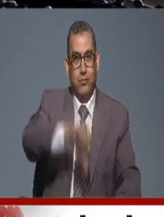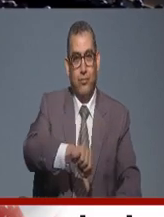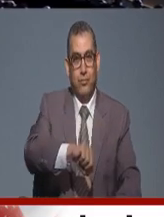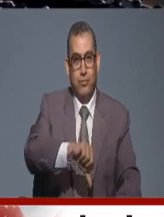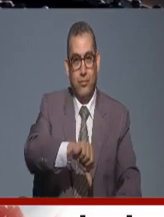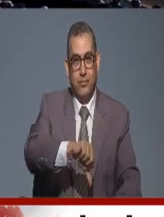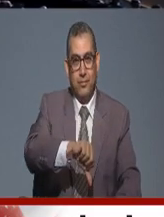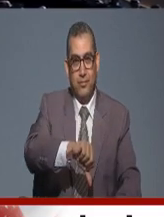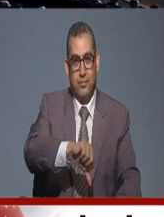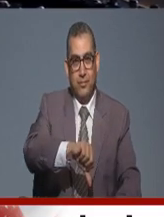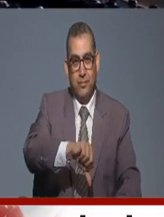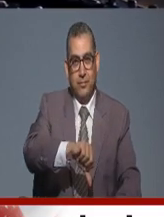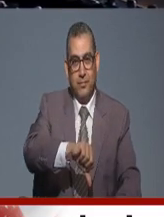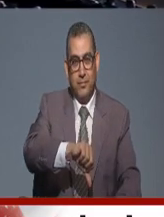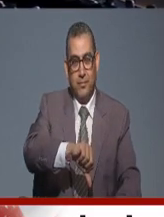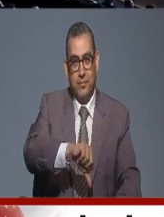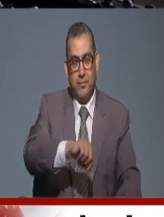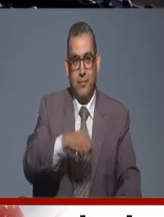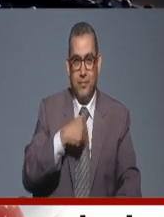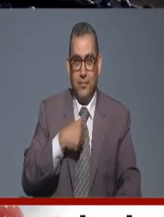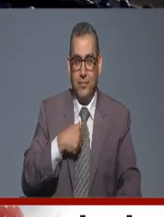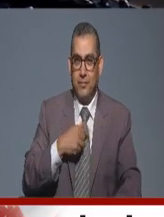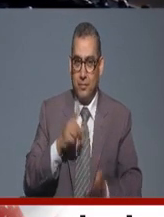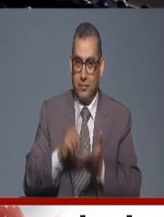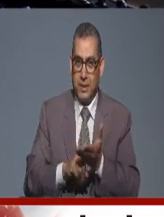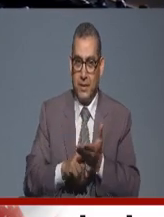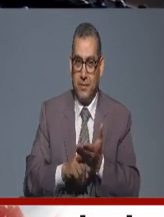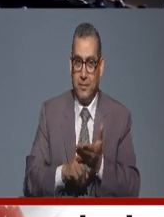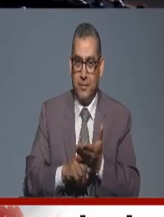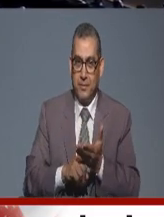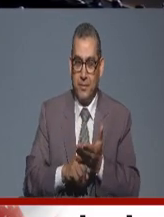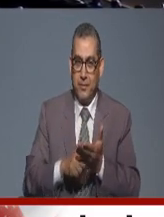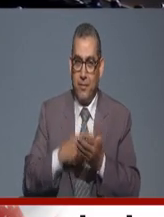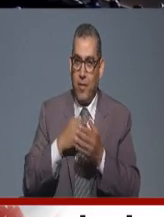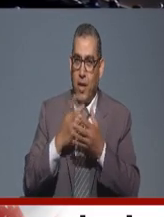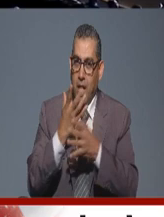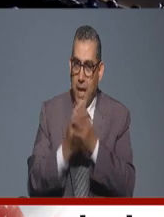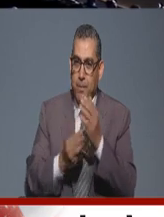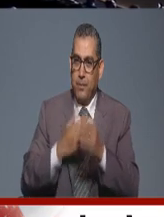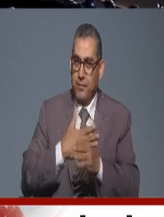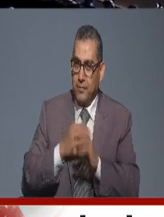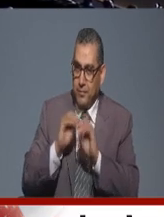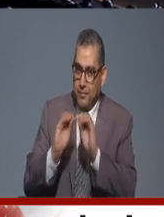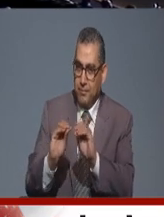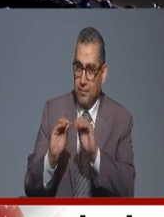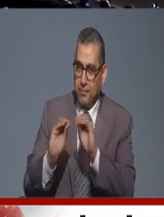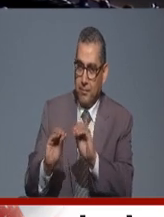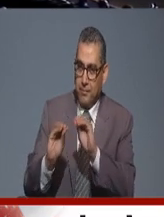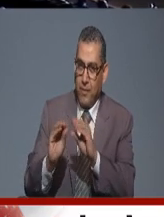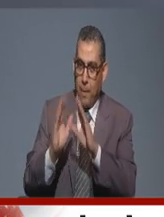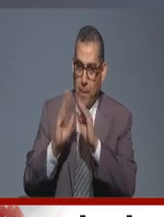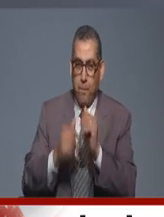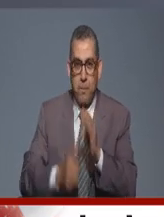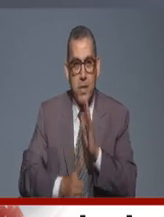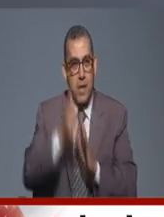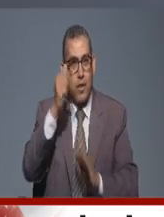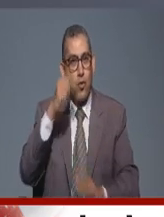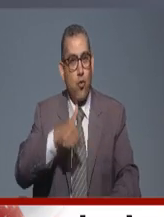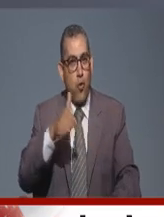الهزيمه انا الحقيقه بحكي لاولادي عن نصر اكتوبر